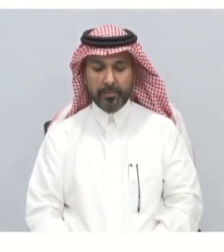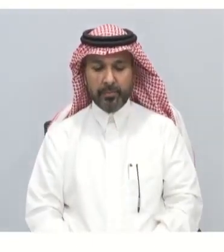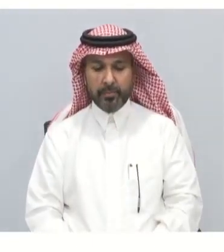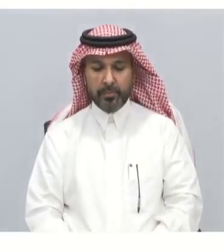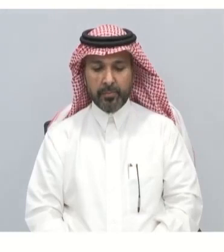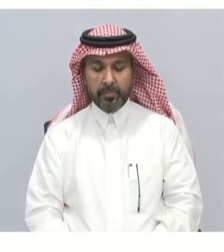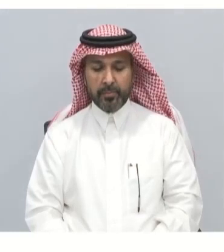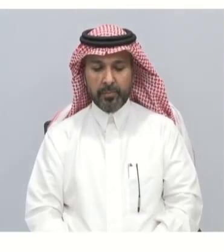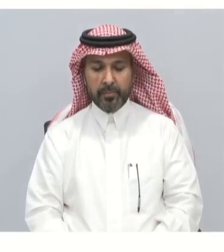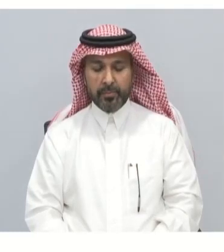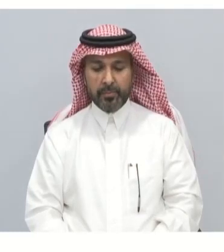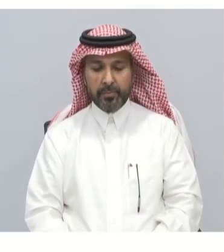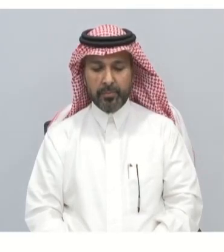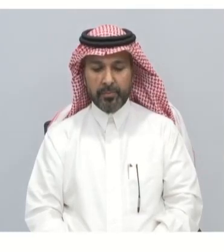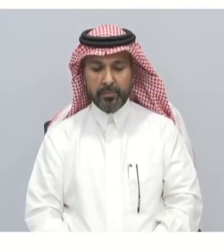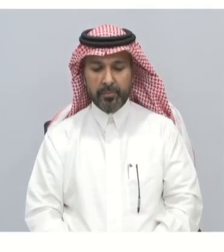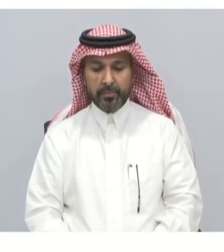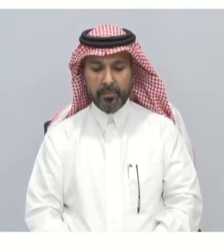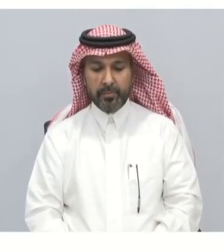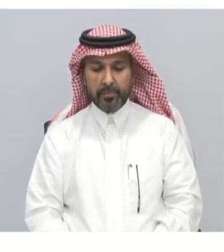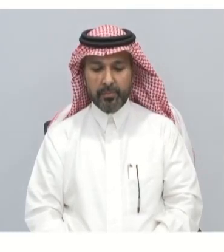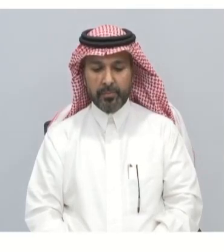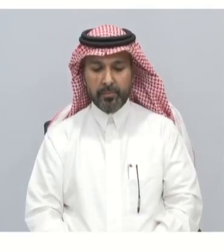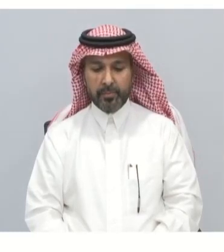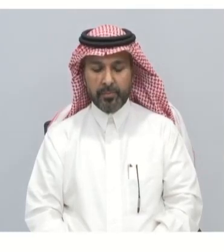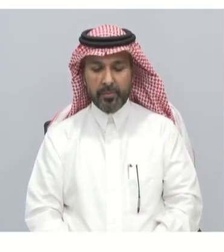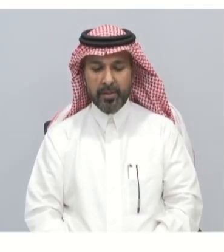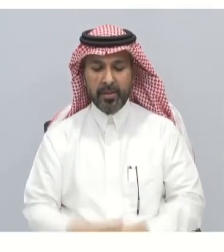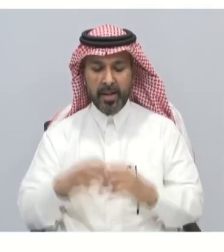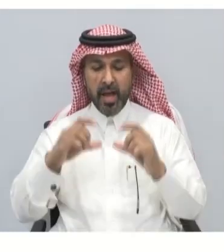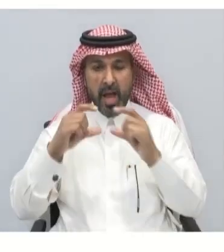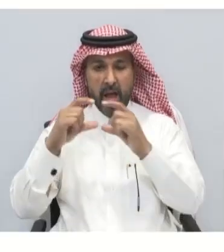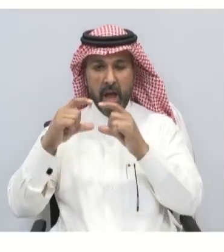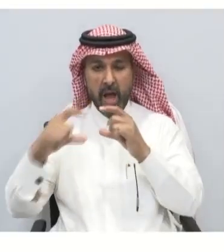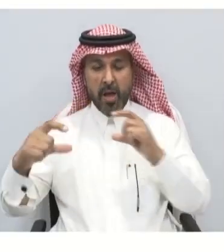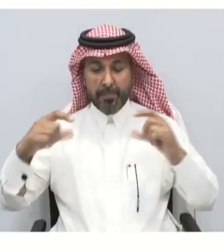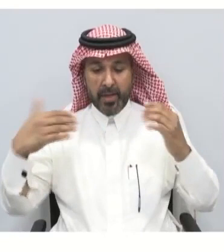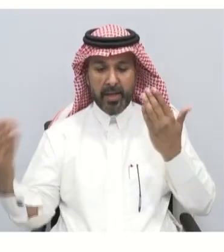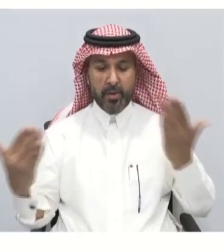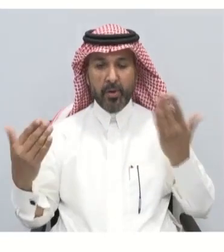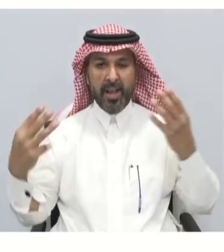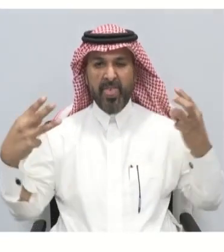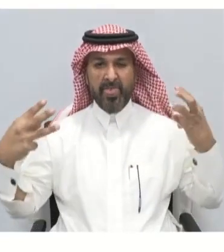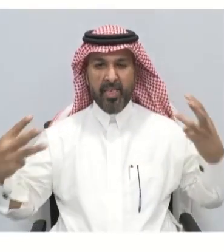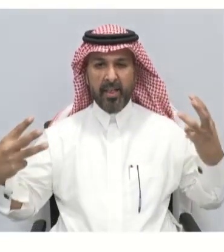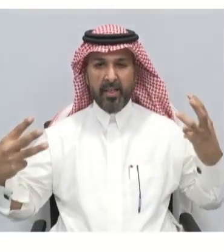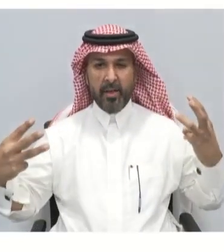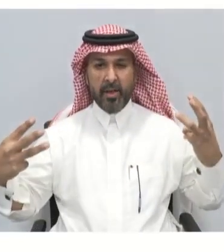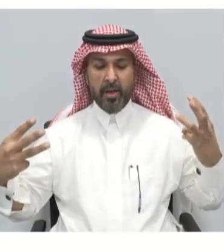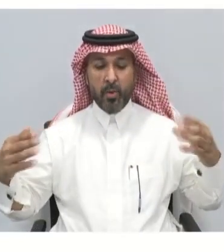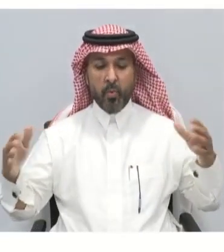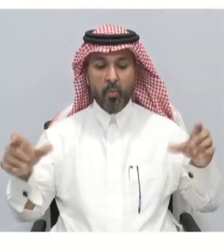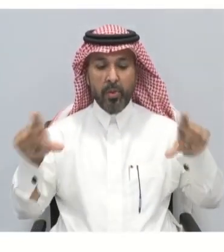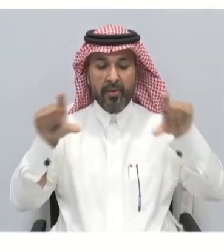ثلاثه الاولى والاخيره راح يكون عليها ثلاثه لكن الطاولات اللي في الوسط ما راح